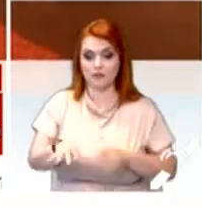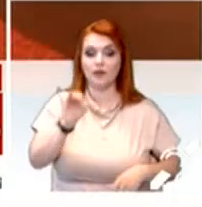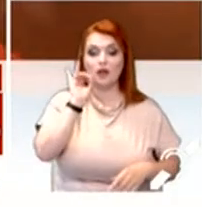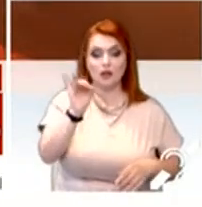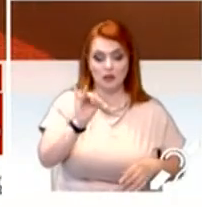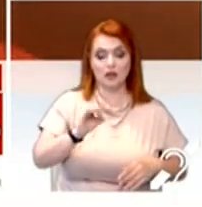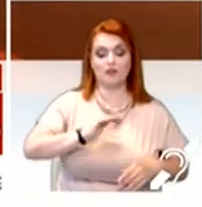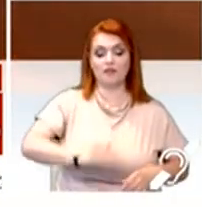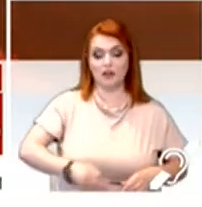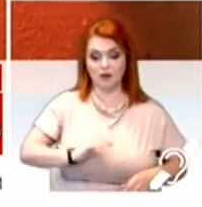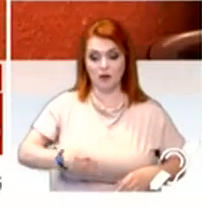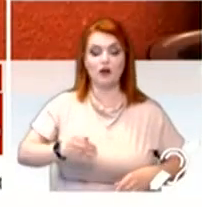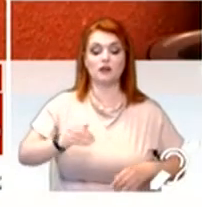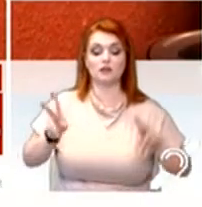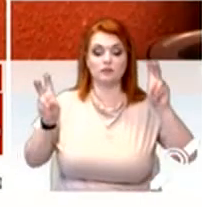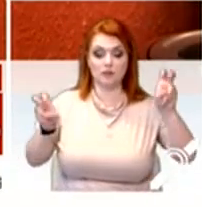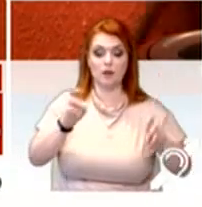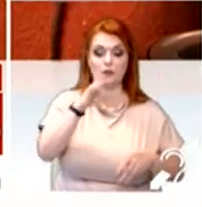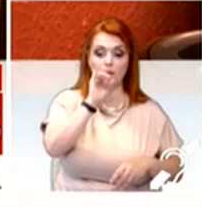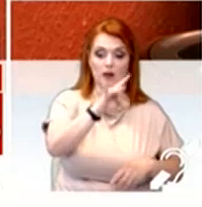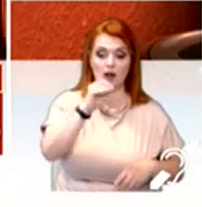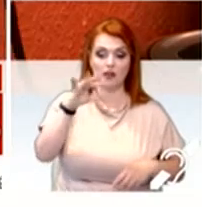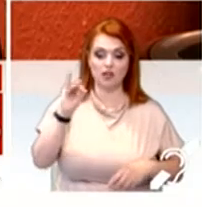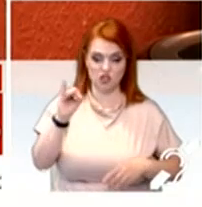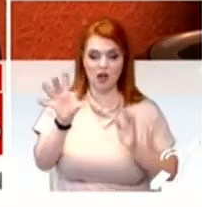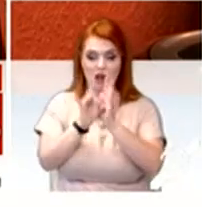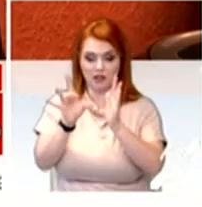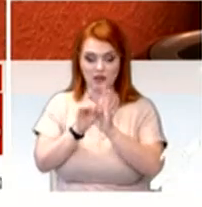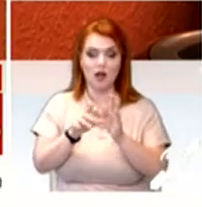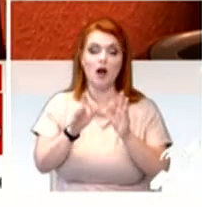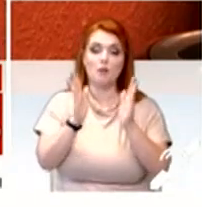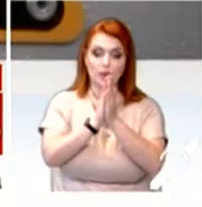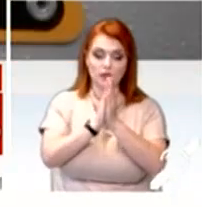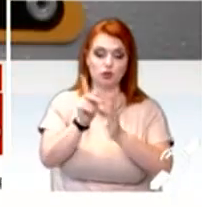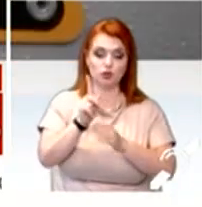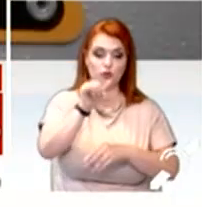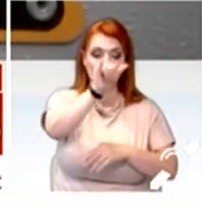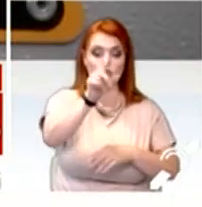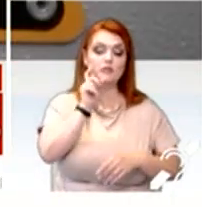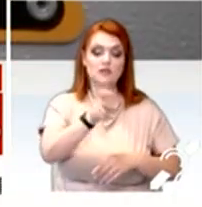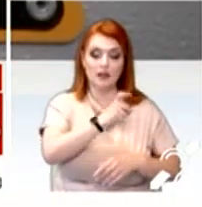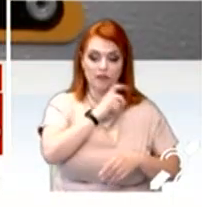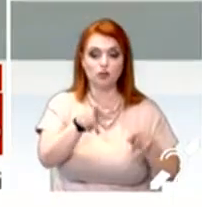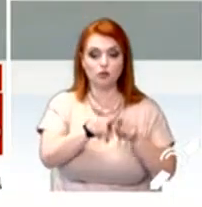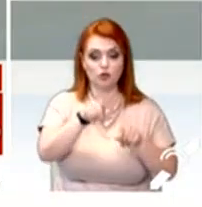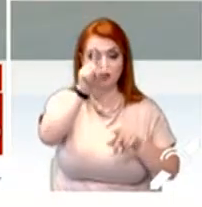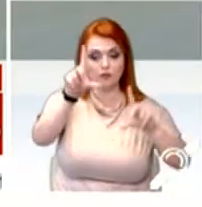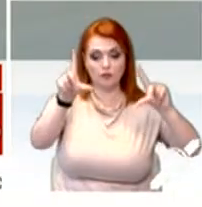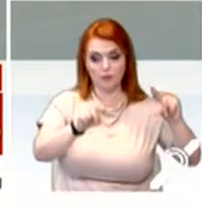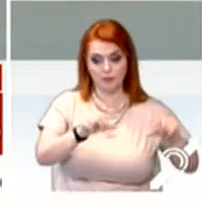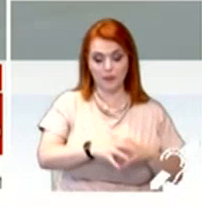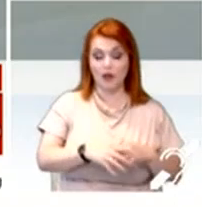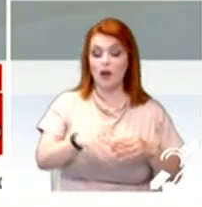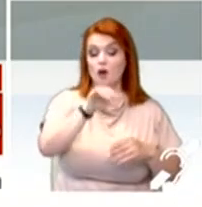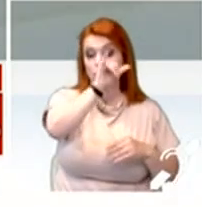prezinte cererea de ajustare a prețurilor. În prezent, consumatorii din nordul Republicii Moldova achită 3,58 lei pentru